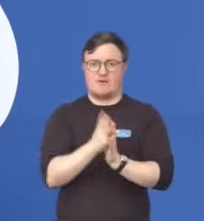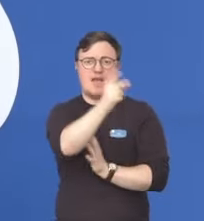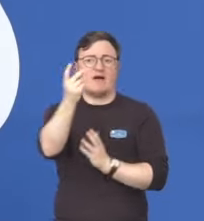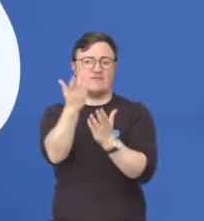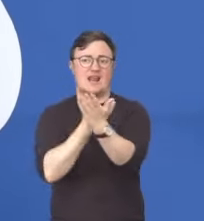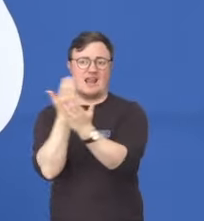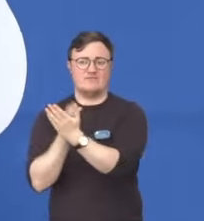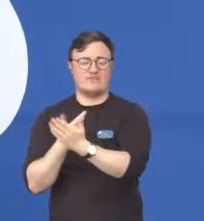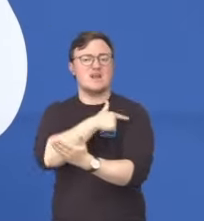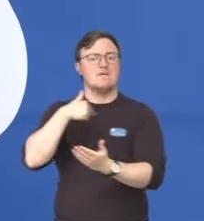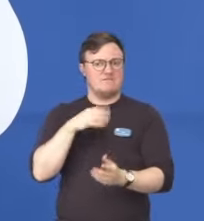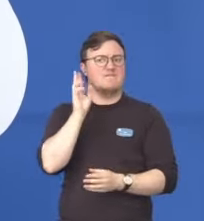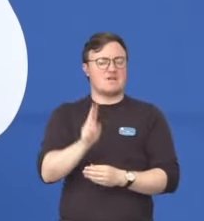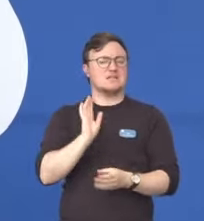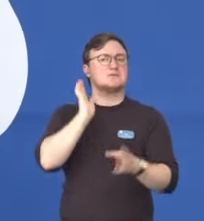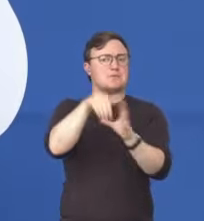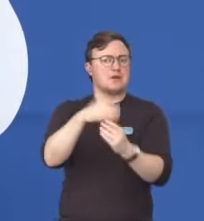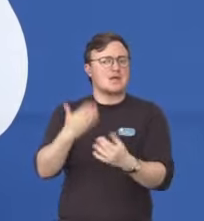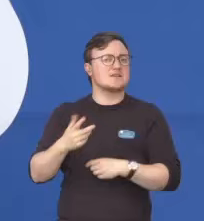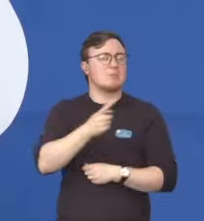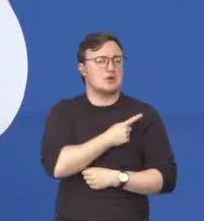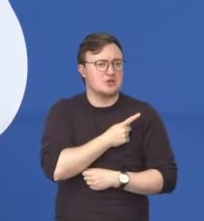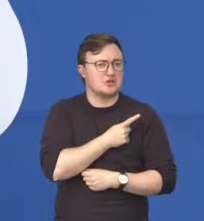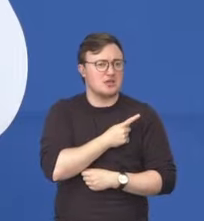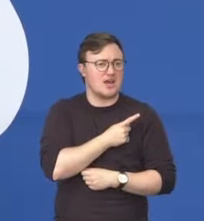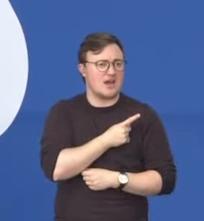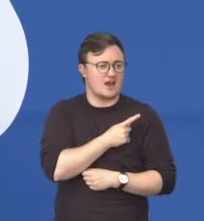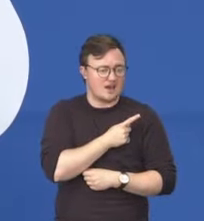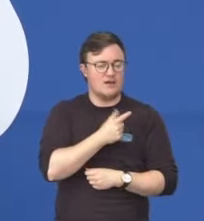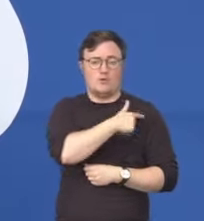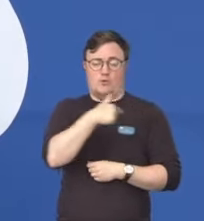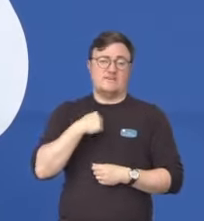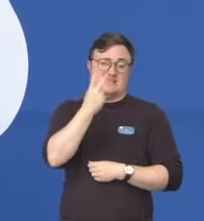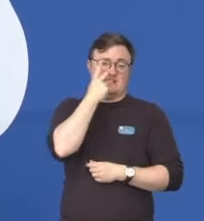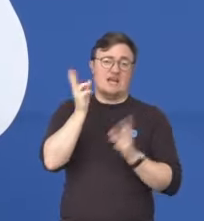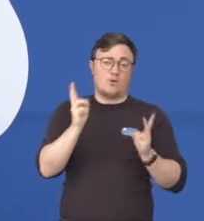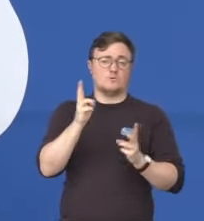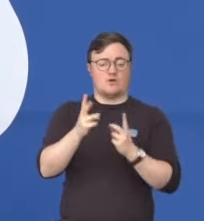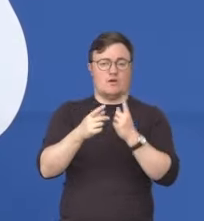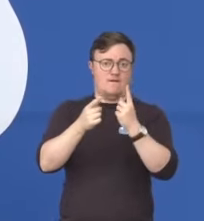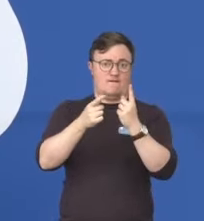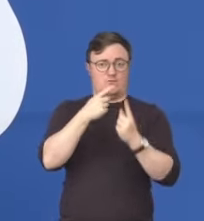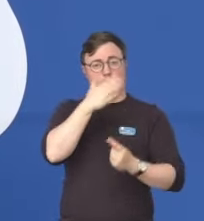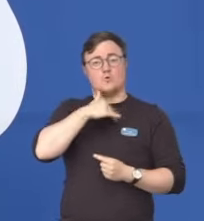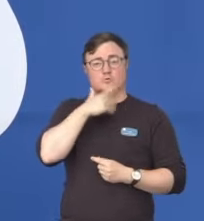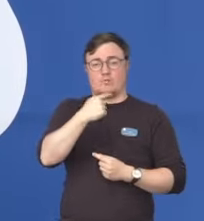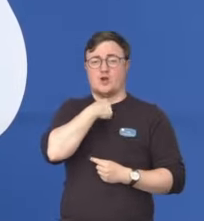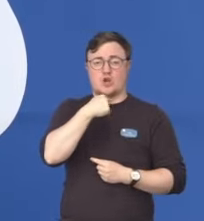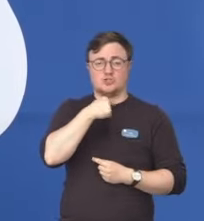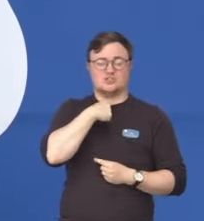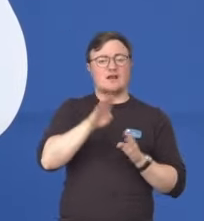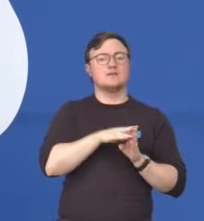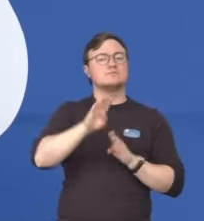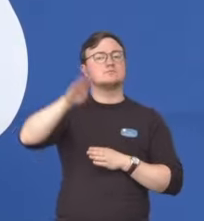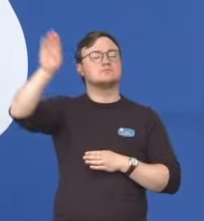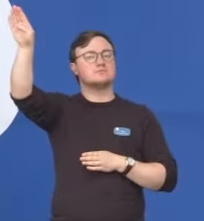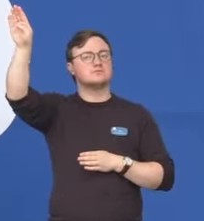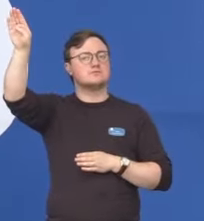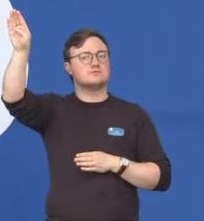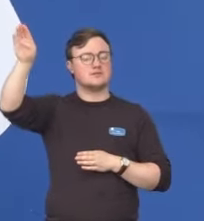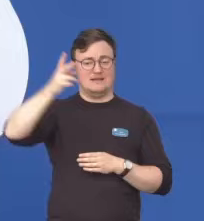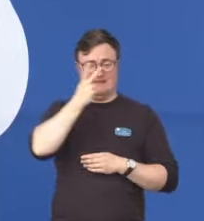högre valdeltagande. Ifall man kollar med tiden så ser man att valdeltagandet ökar. Ifall man kollar ungdomsbarometern ser man att fler än någonsin, även om det är